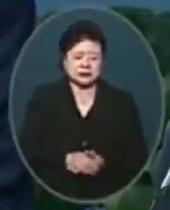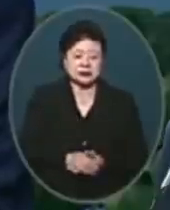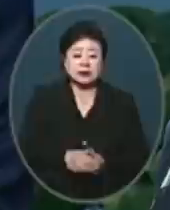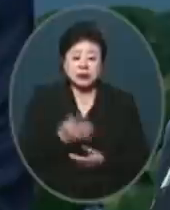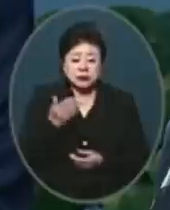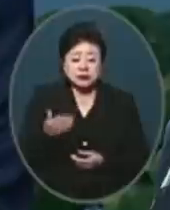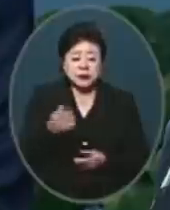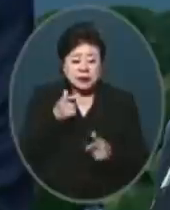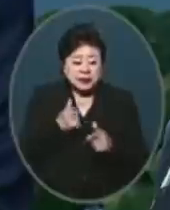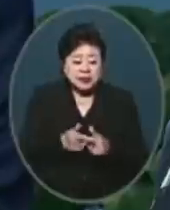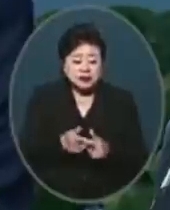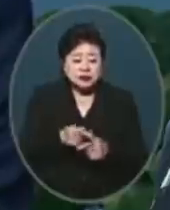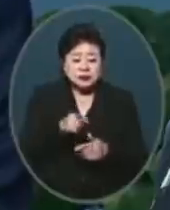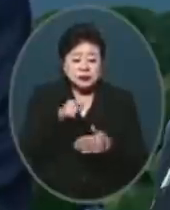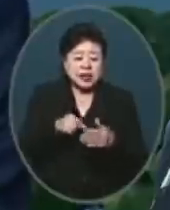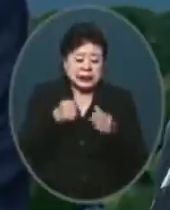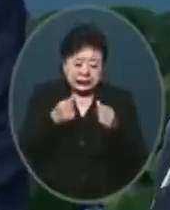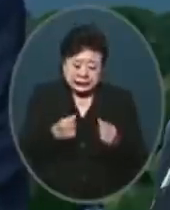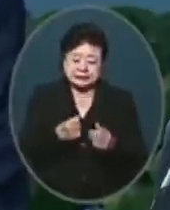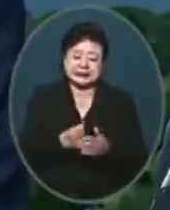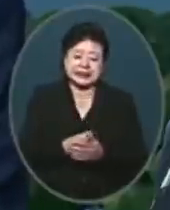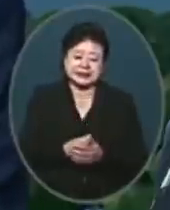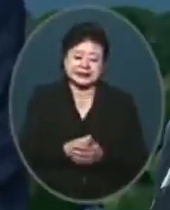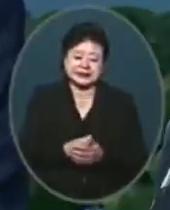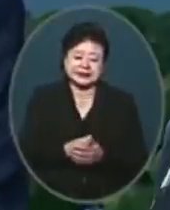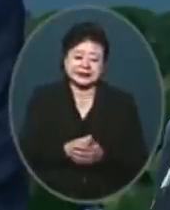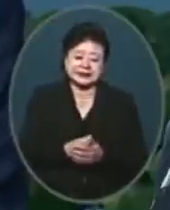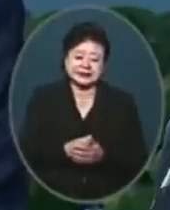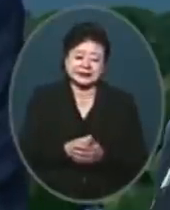안에 예수님이 계시기 때문인 것입니다.